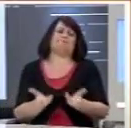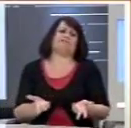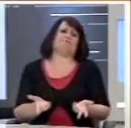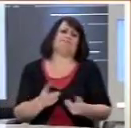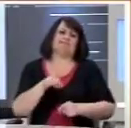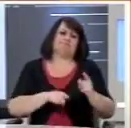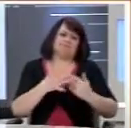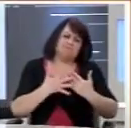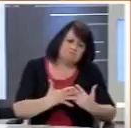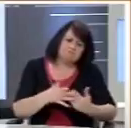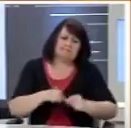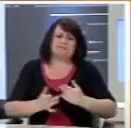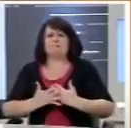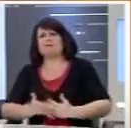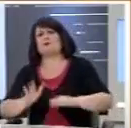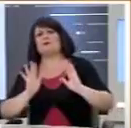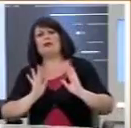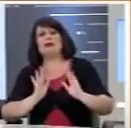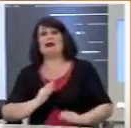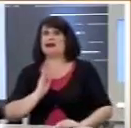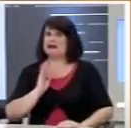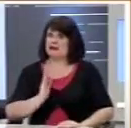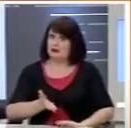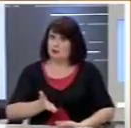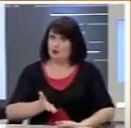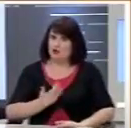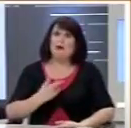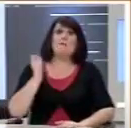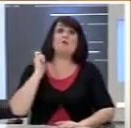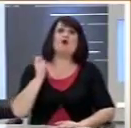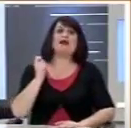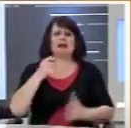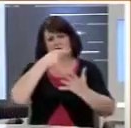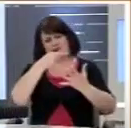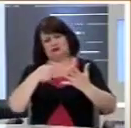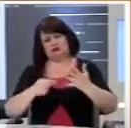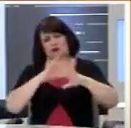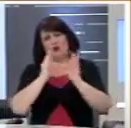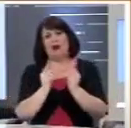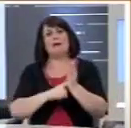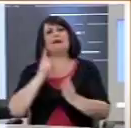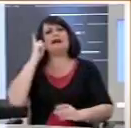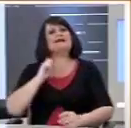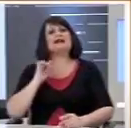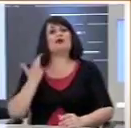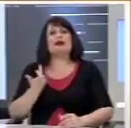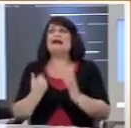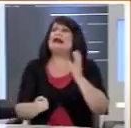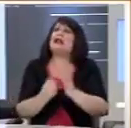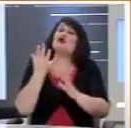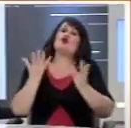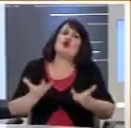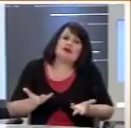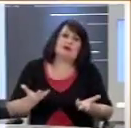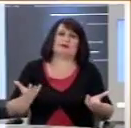Σ' άλλα έχω κάποια συμπάθεια. Αλλά για να μπορούμε αυτά να τα κάνουμε πολιτική, πρέπει να ξέρουμε τι είναι το νέο φαινόμενο. Και το